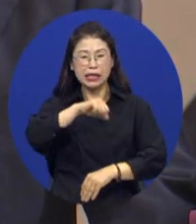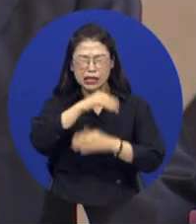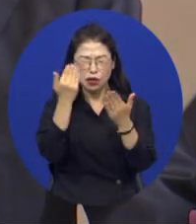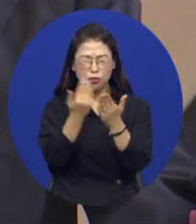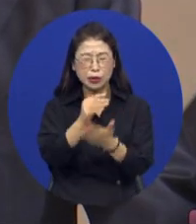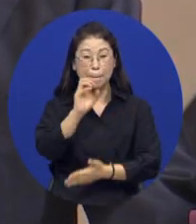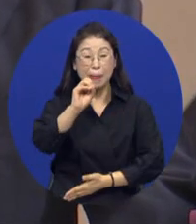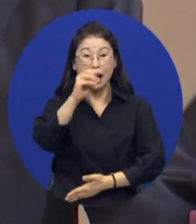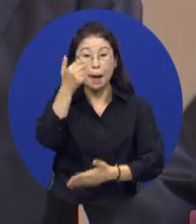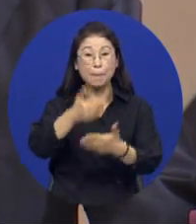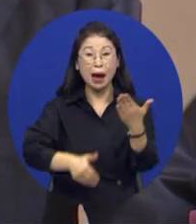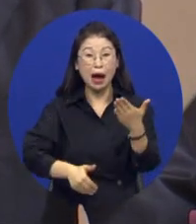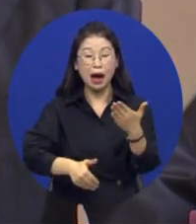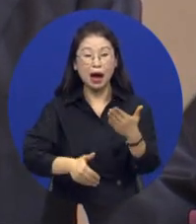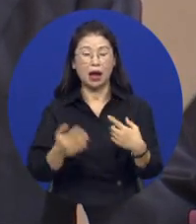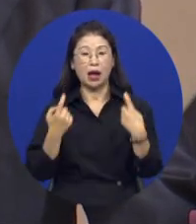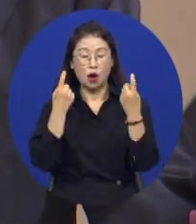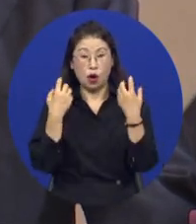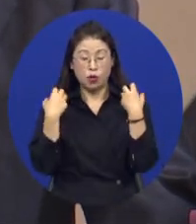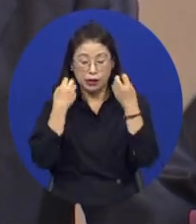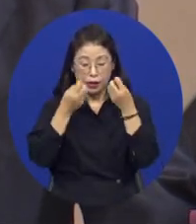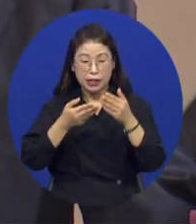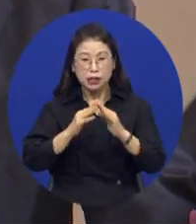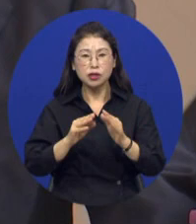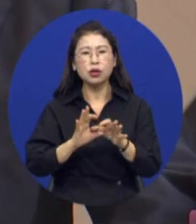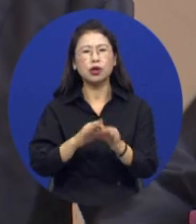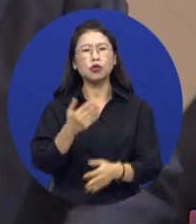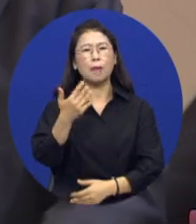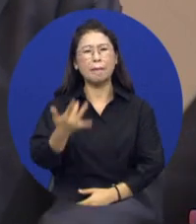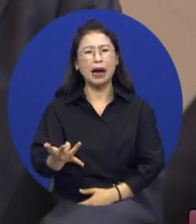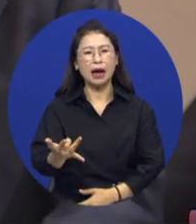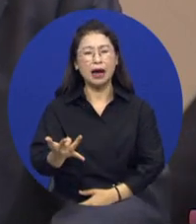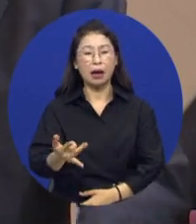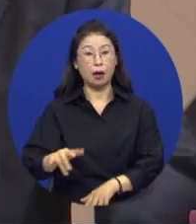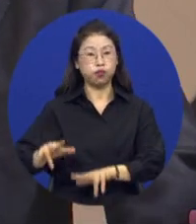전액 삭감된 가운데 관광청 신설까지 빠지면서